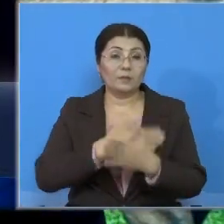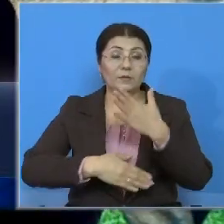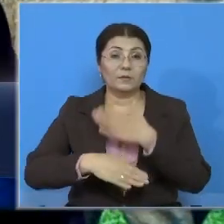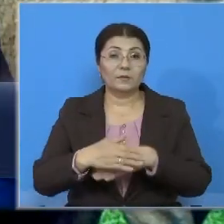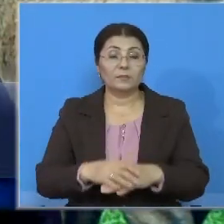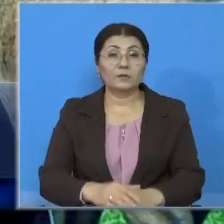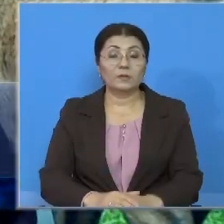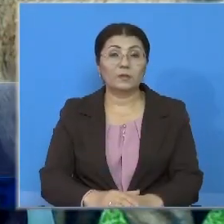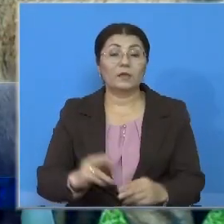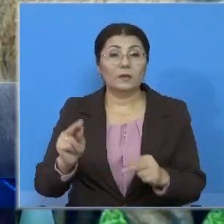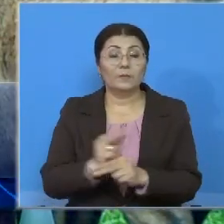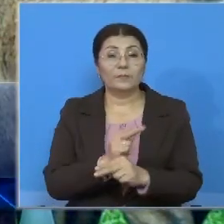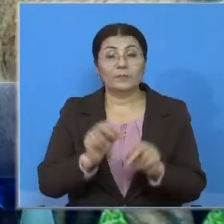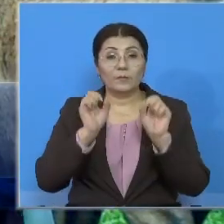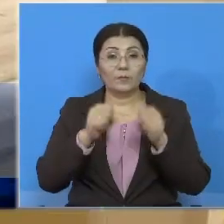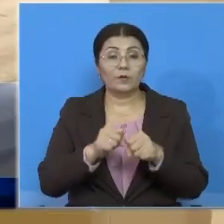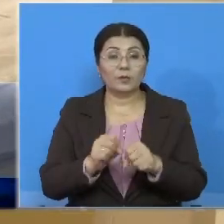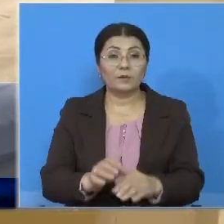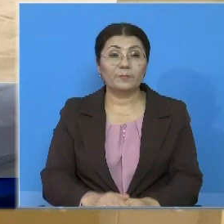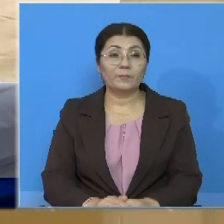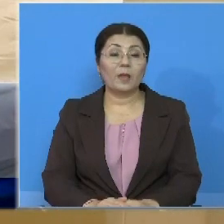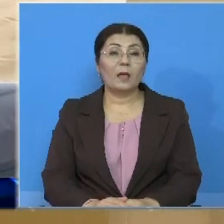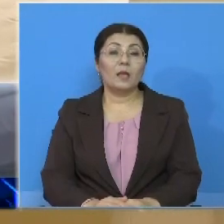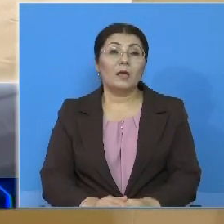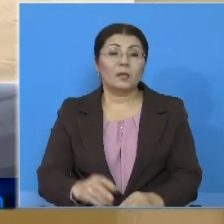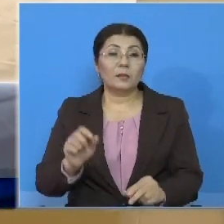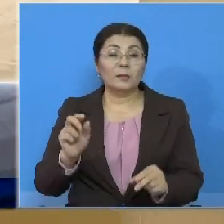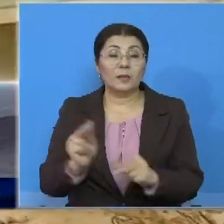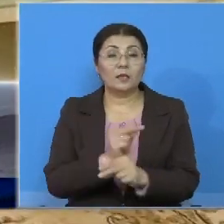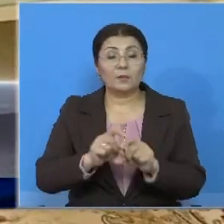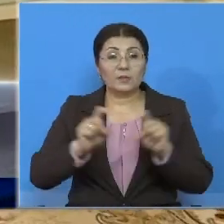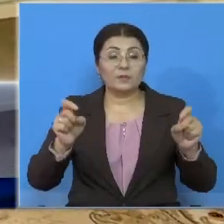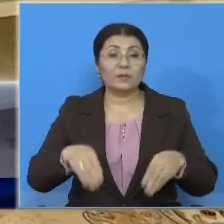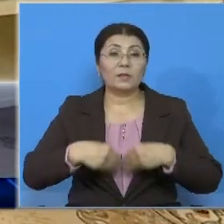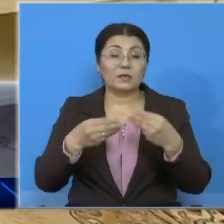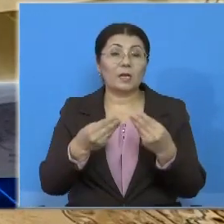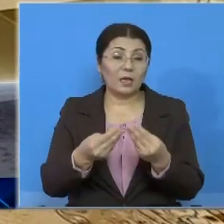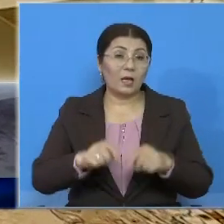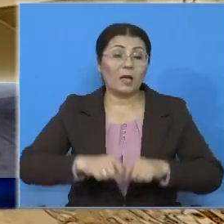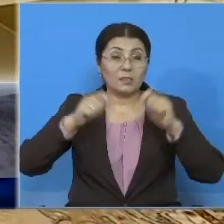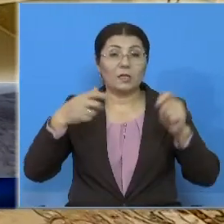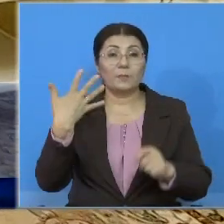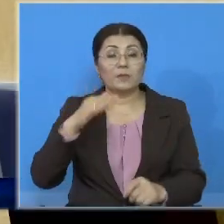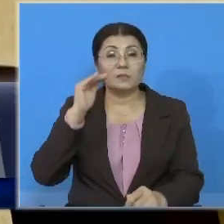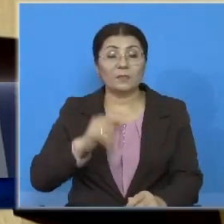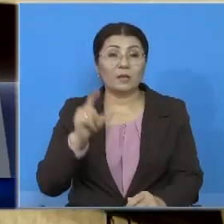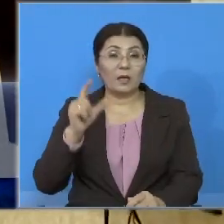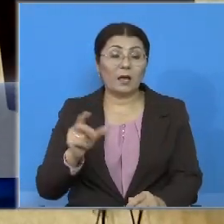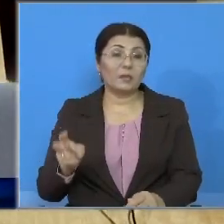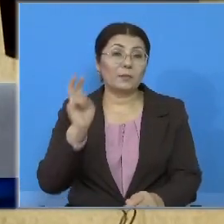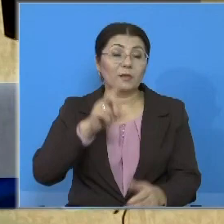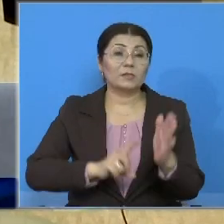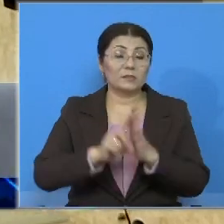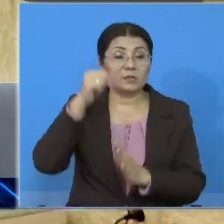инвалидности бізде емге келе алады бізге. Шипажай ашылғалы мұнда 5000-ден астам адам келген, тек жыл басынан бері емдом қабылдағандардың